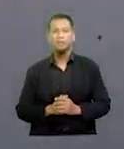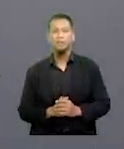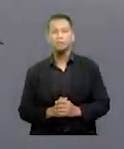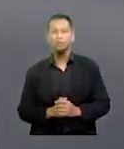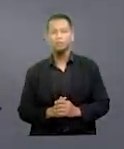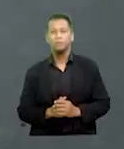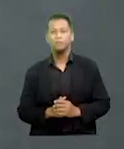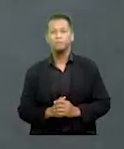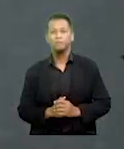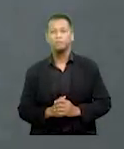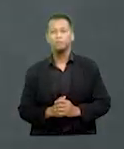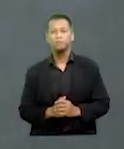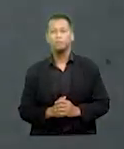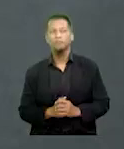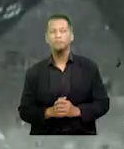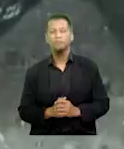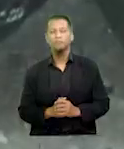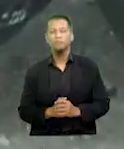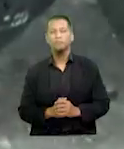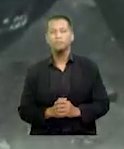Ya Allah.